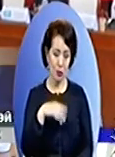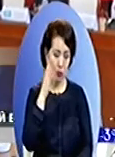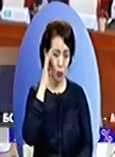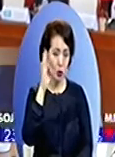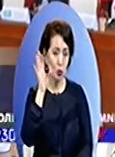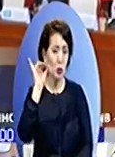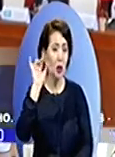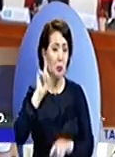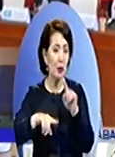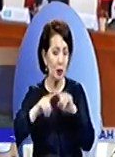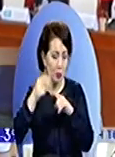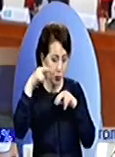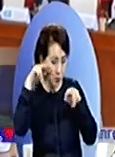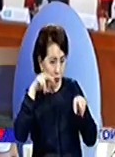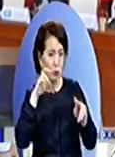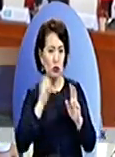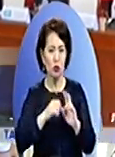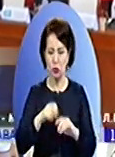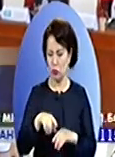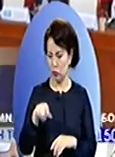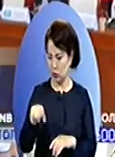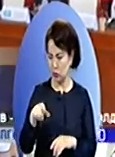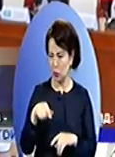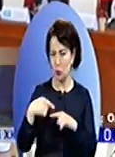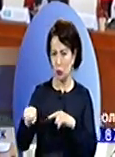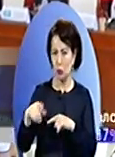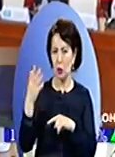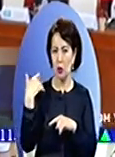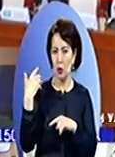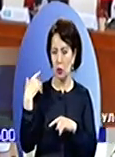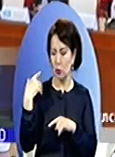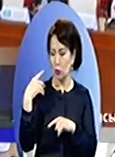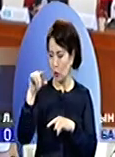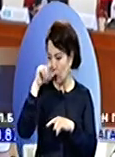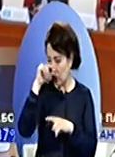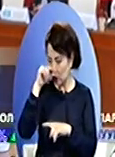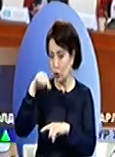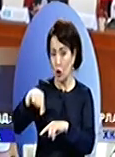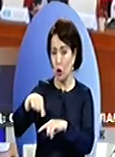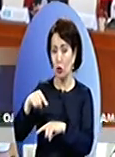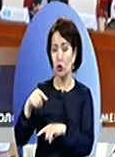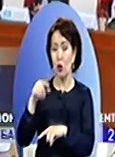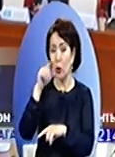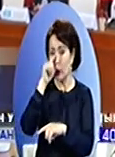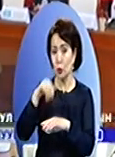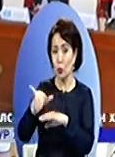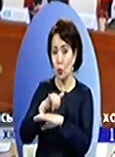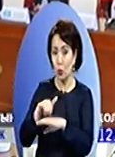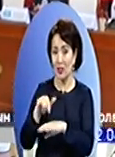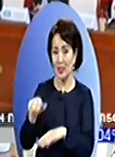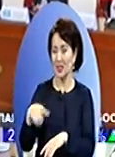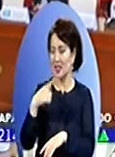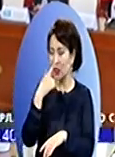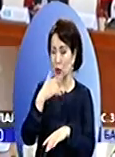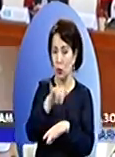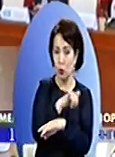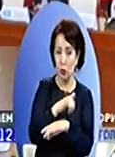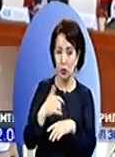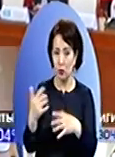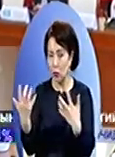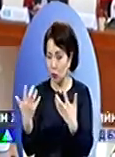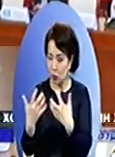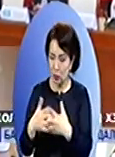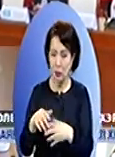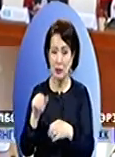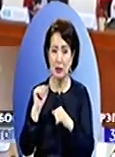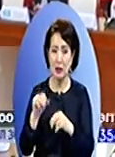байна. Ялангуяа энэ хөрш зэрэгэлдээ улс орнууд хуучнаар үзэл бодлоос одоо Оросын холбооны улс бүгд найрамд хятад улсын оролцоог хэрхэн хангаж